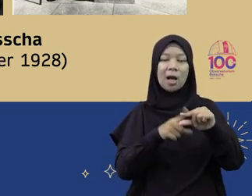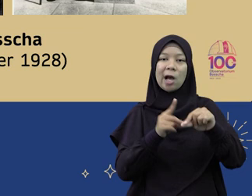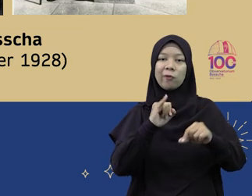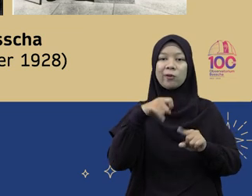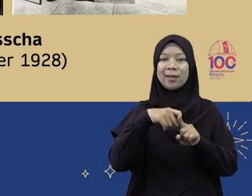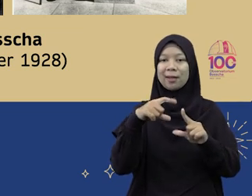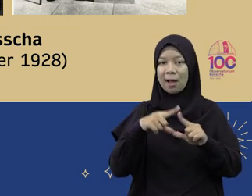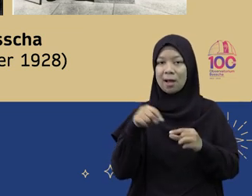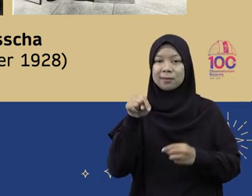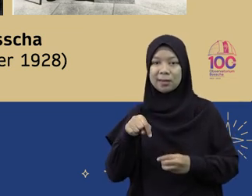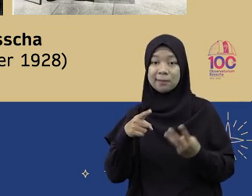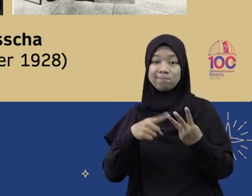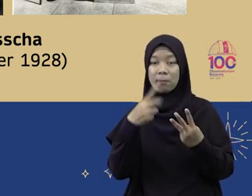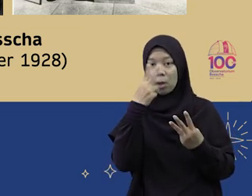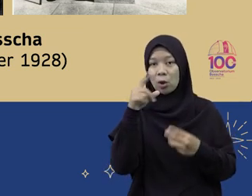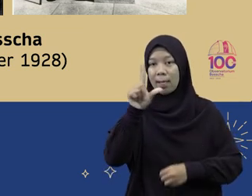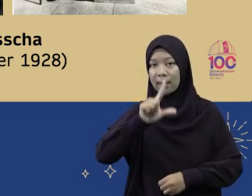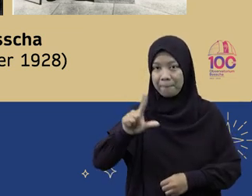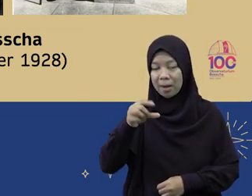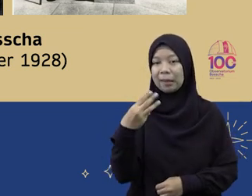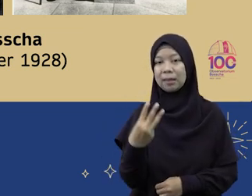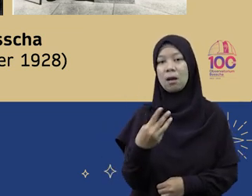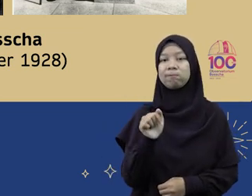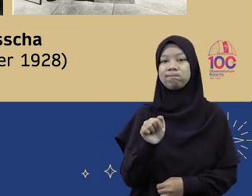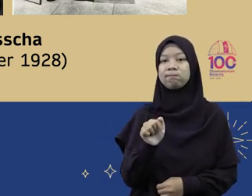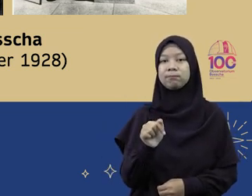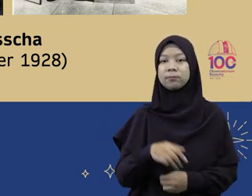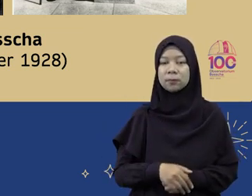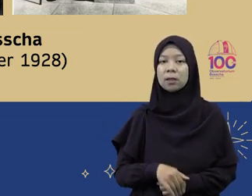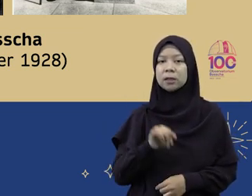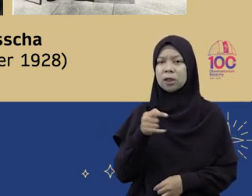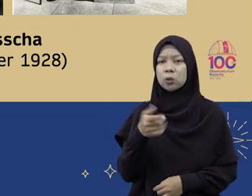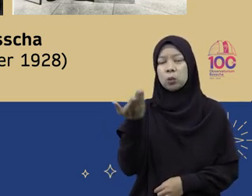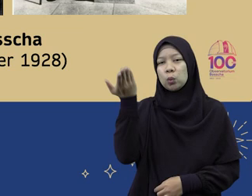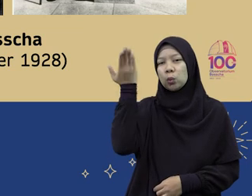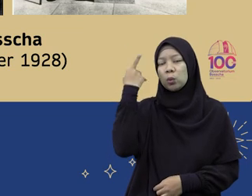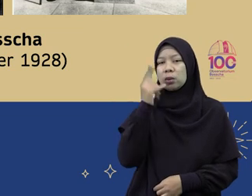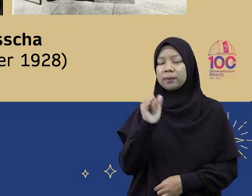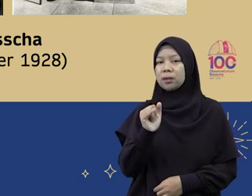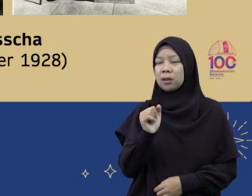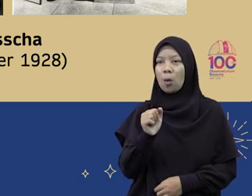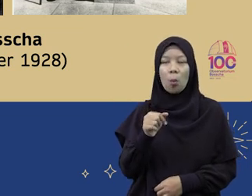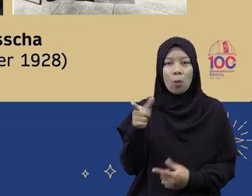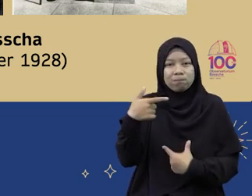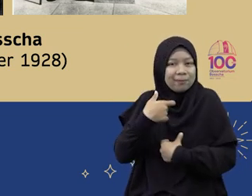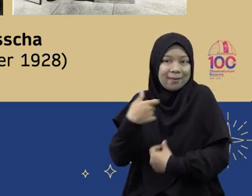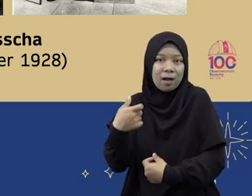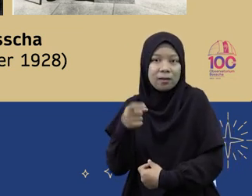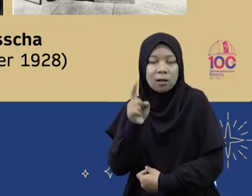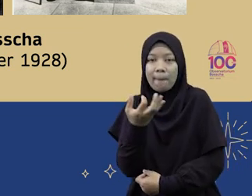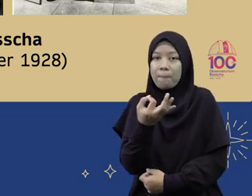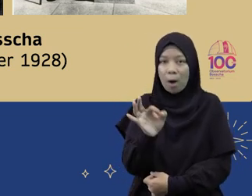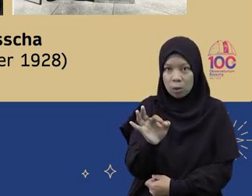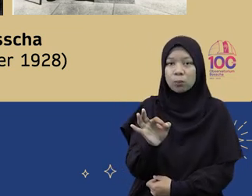ketiga jadi saat itu mesti ya sangat menggairahkan ya excited ada